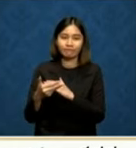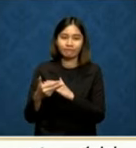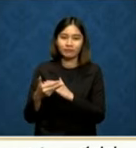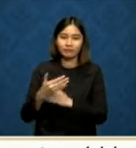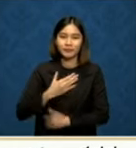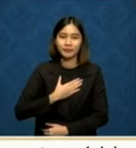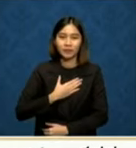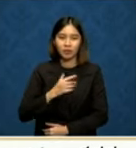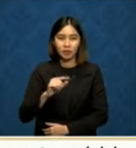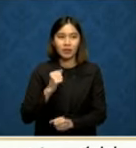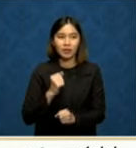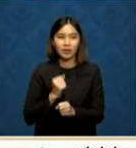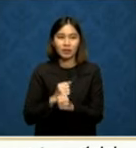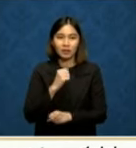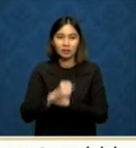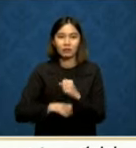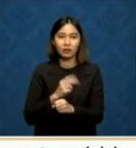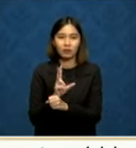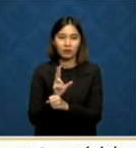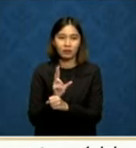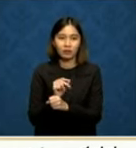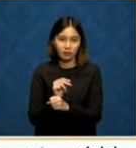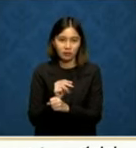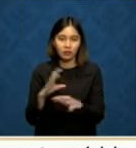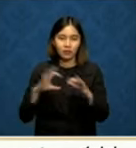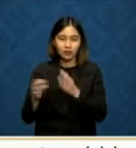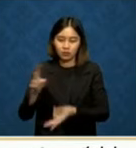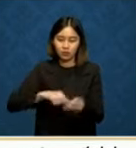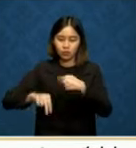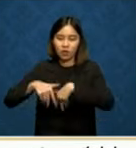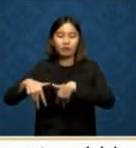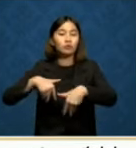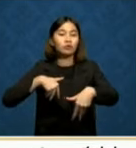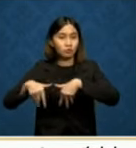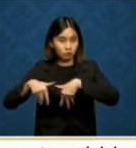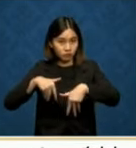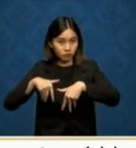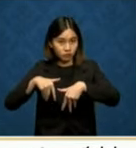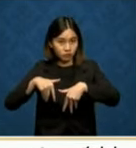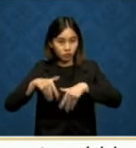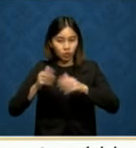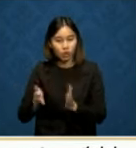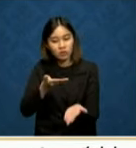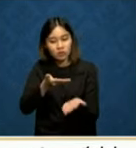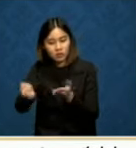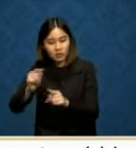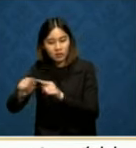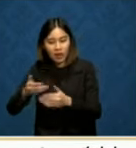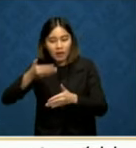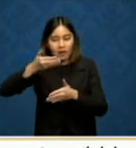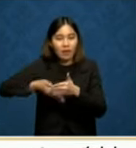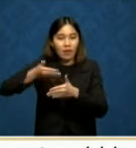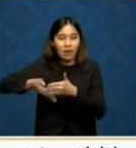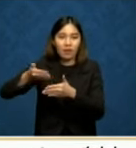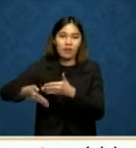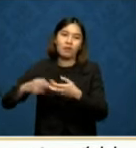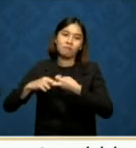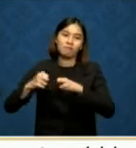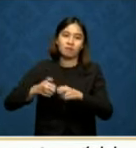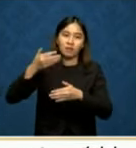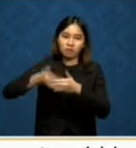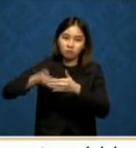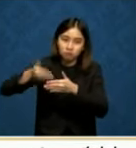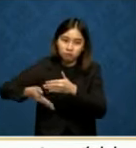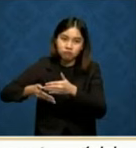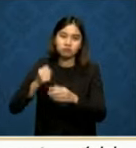ส่นตั passing disappointment toงานมา 30 กstonesilub armyจะบอกว่าจริๆแล้วอุปศักรณเลยนะอุปศักรท